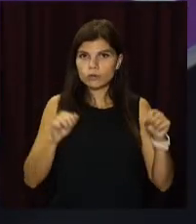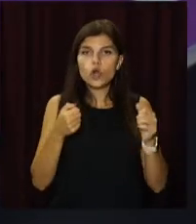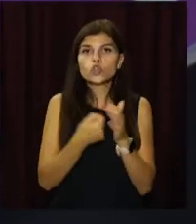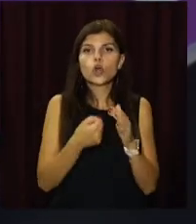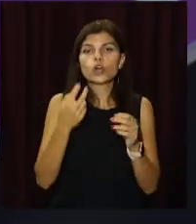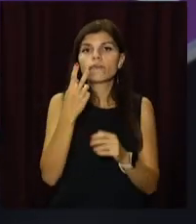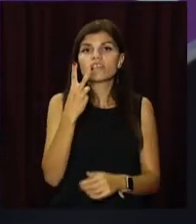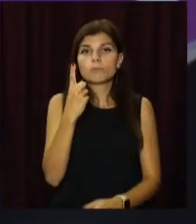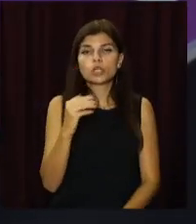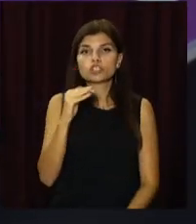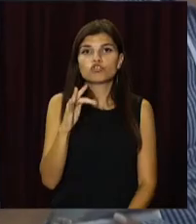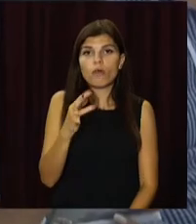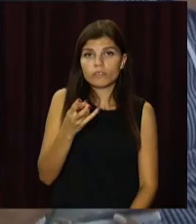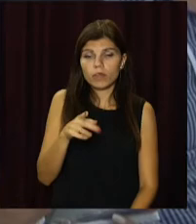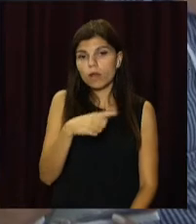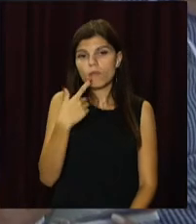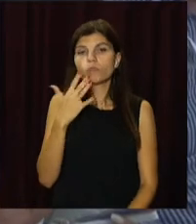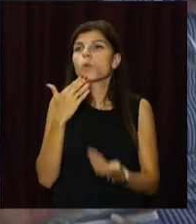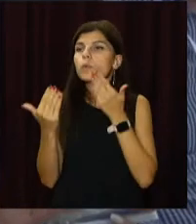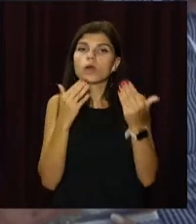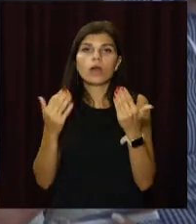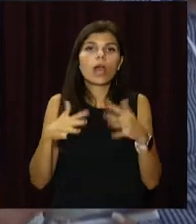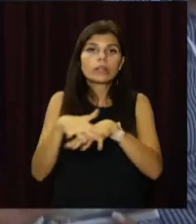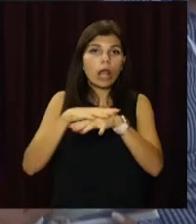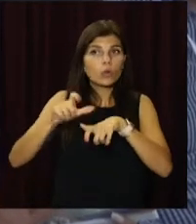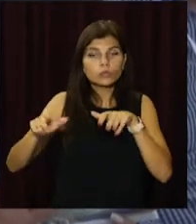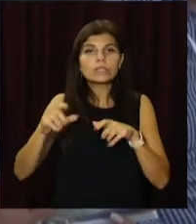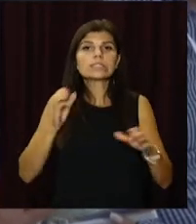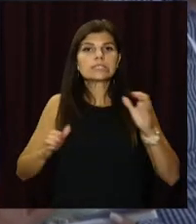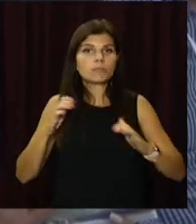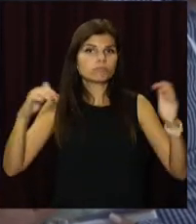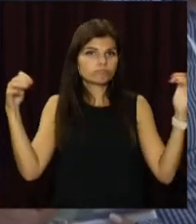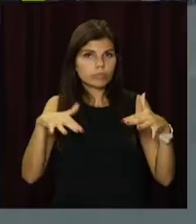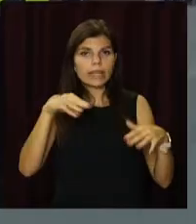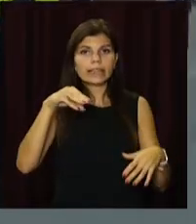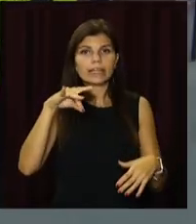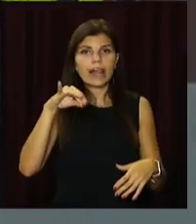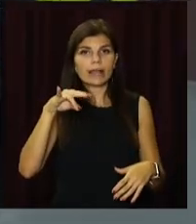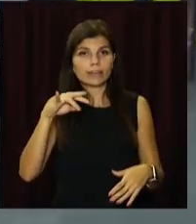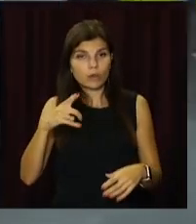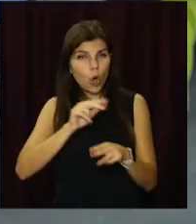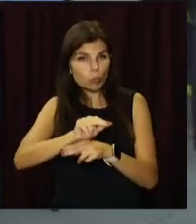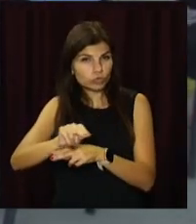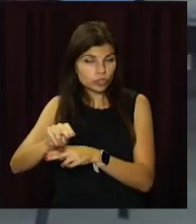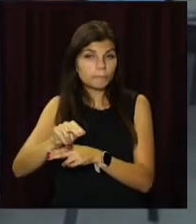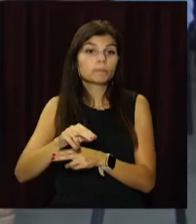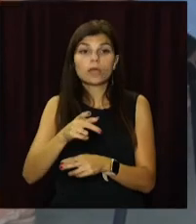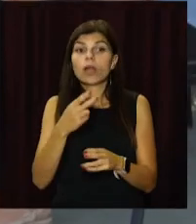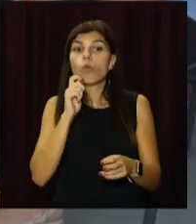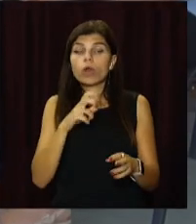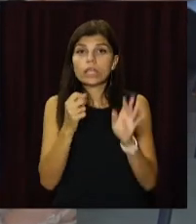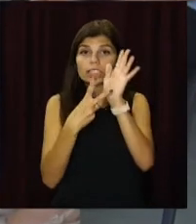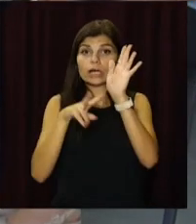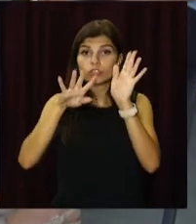жовтня 2021-го. У планах – соціологічне опитування серед населення, семінари-тренінги для територіальних громад. На сьогодні Україна на